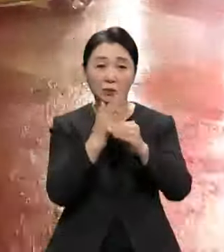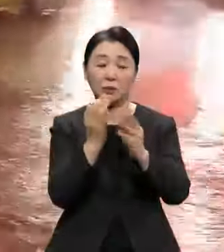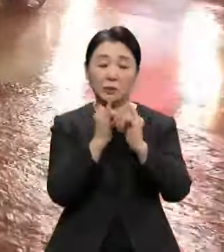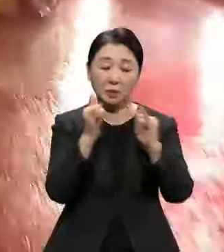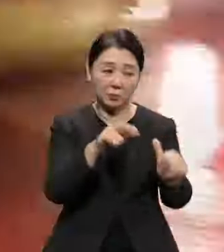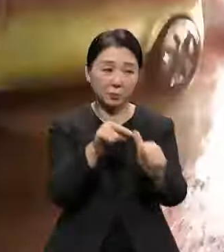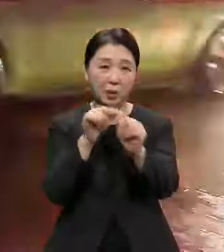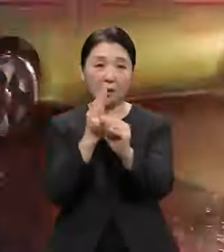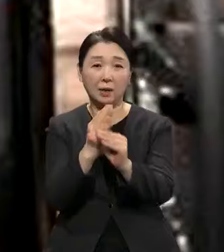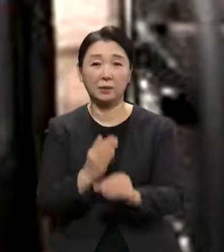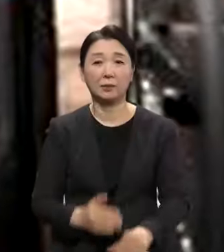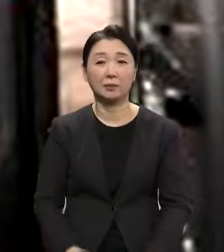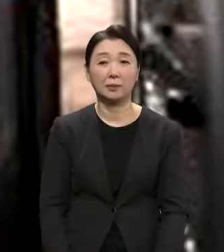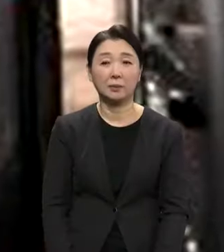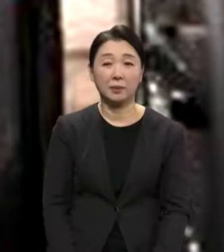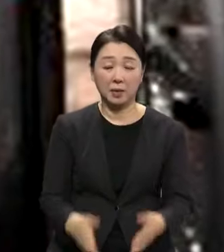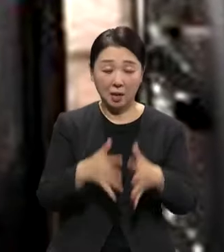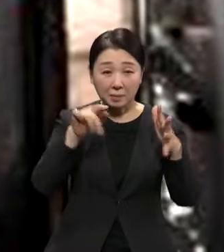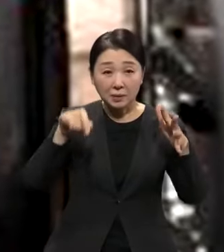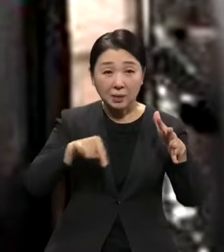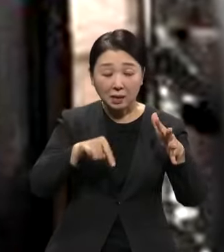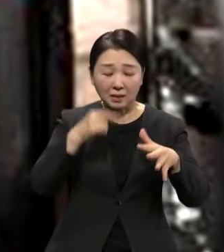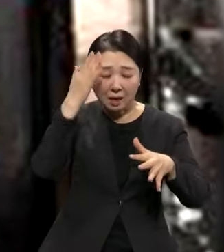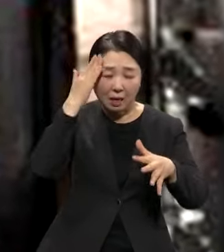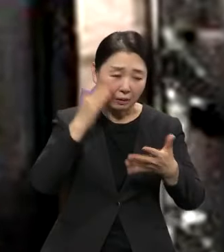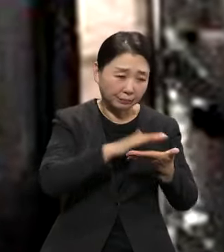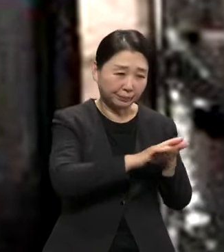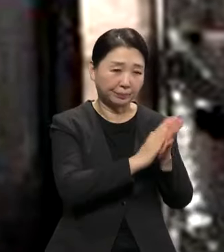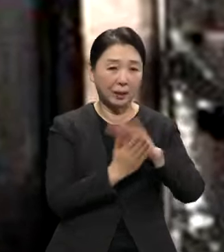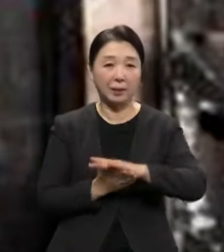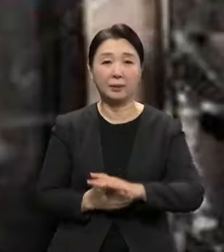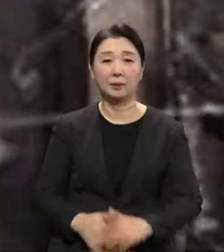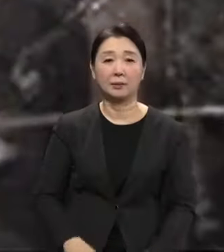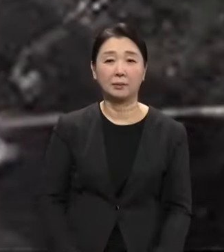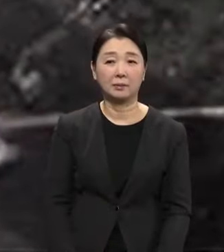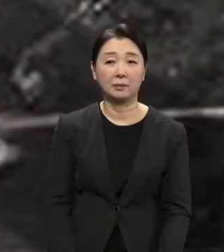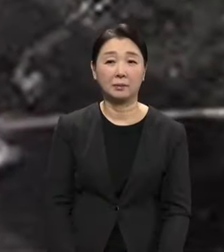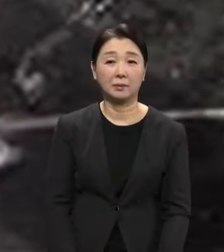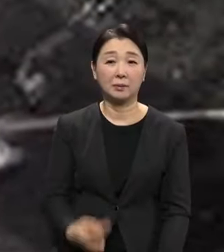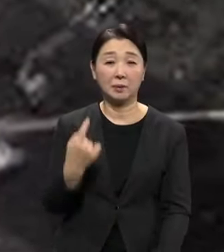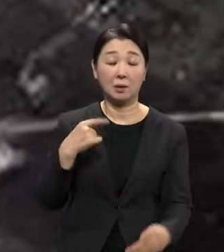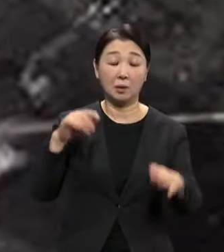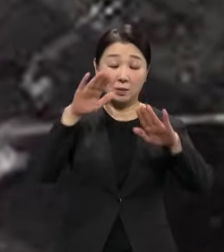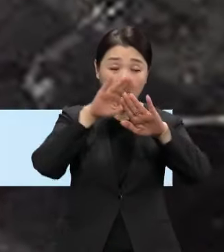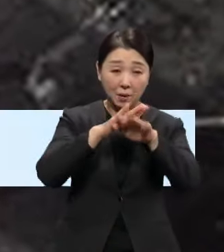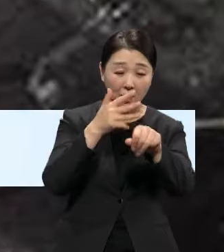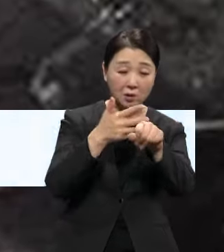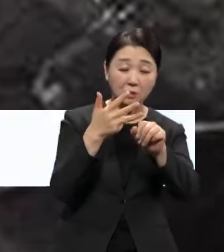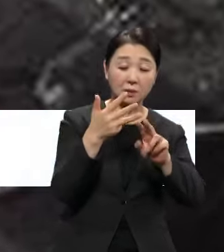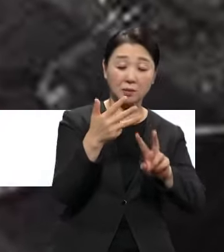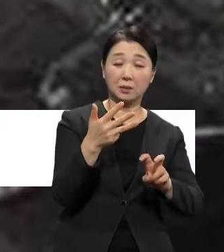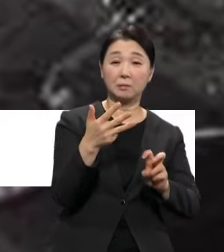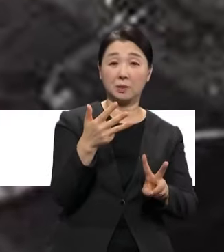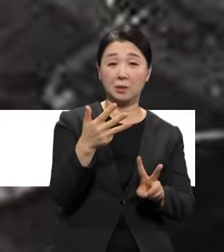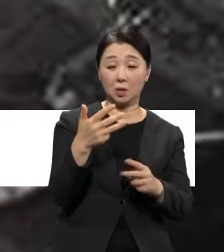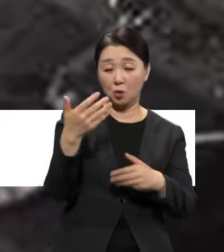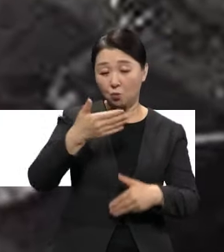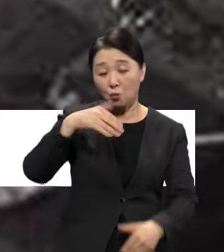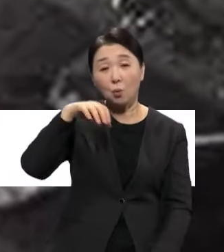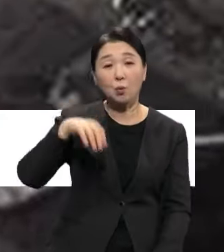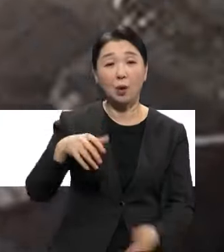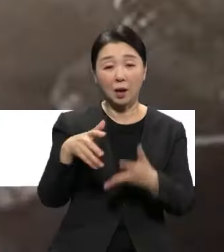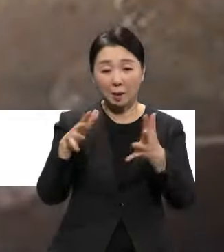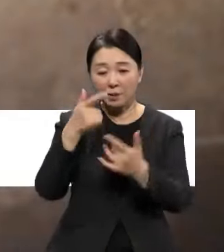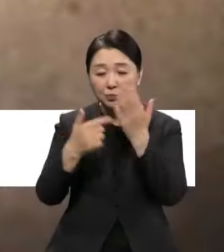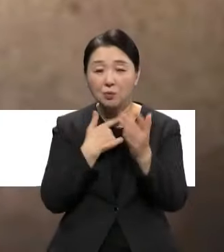구조합니다 아파트 안은 완전히 시꺼멓게 탔습니다 어제 저녁 8시 21분 쯤 서울 구로동의 한 아파트에서